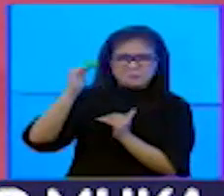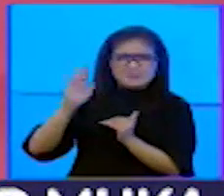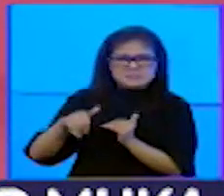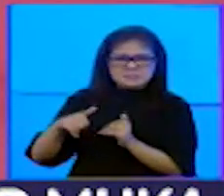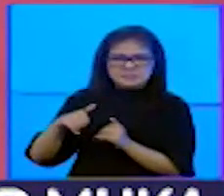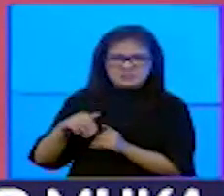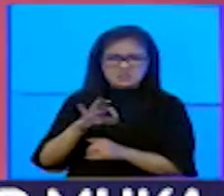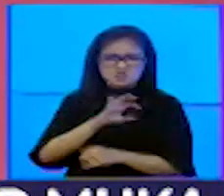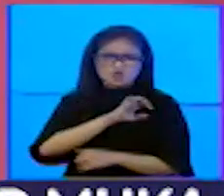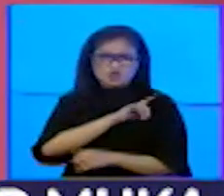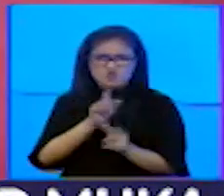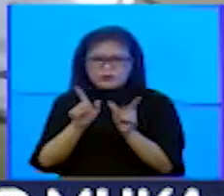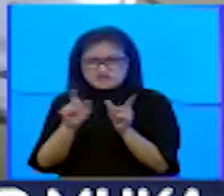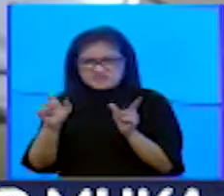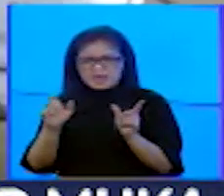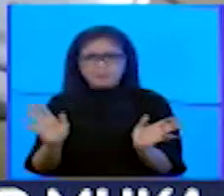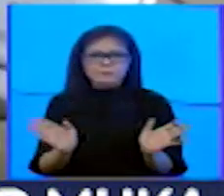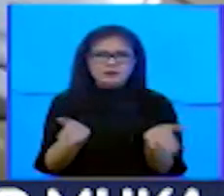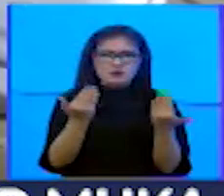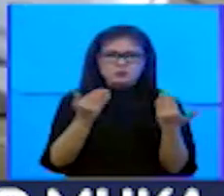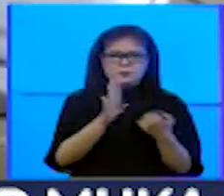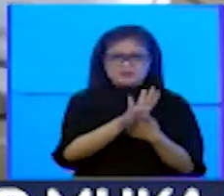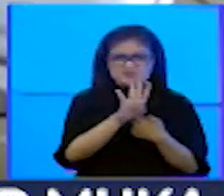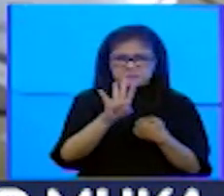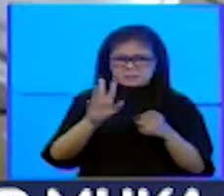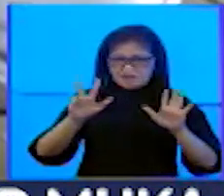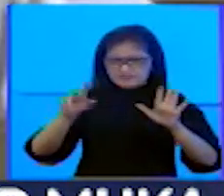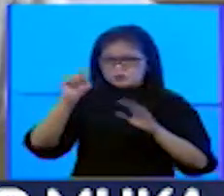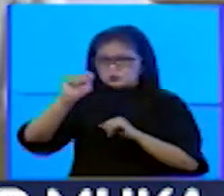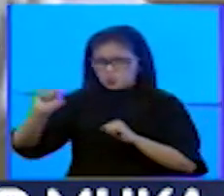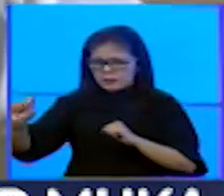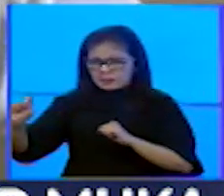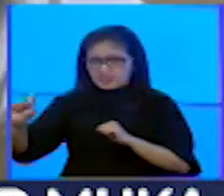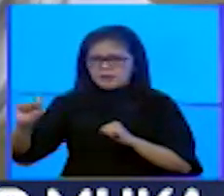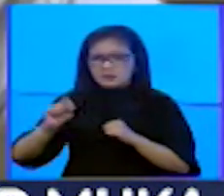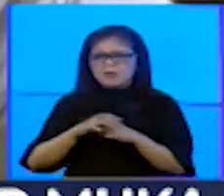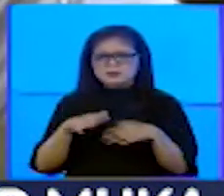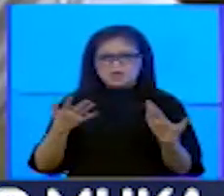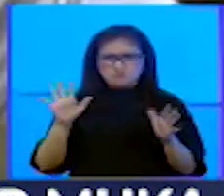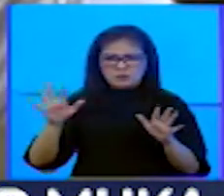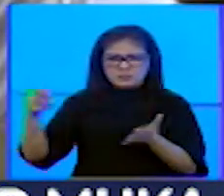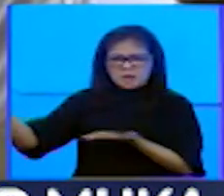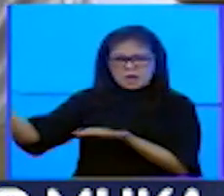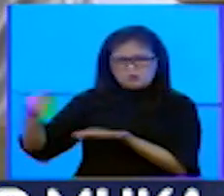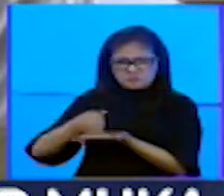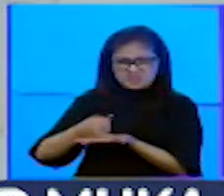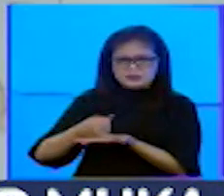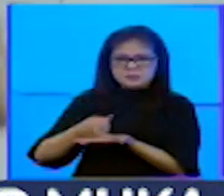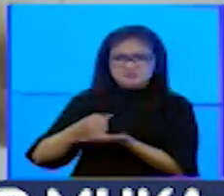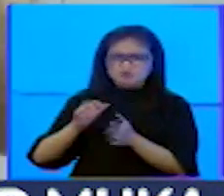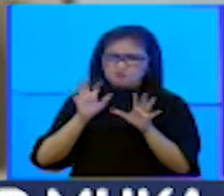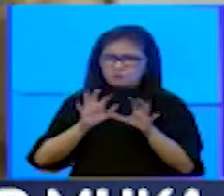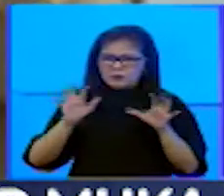di 488 sekolah SD dan SMP yang menelan anggaran fantastis diklaim menjadi bagian persiapan pembelajaran